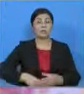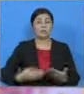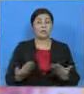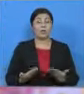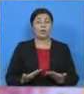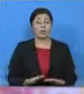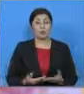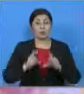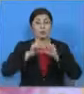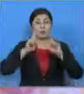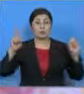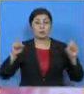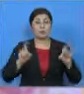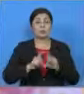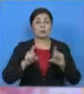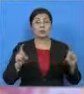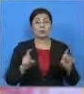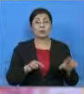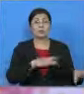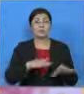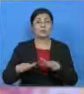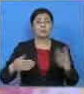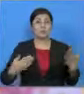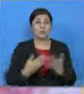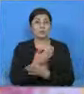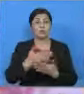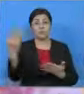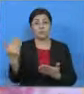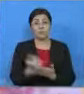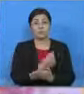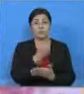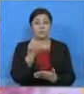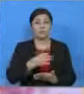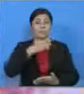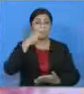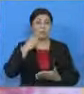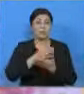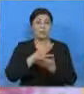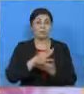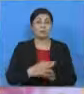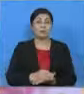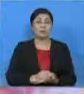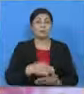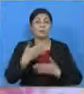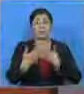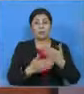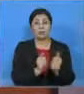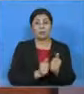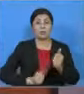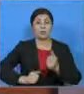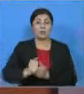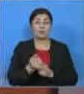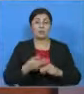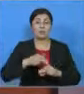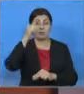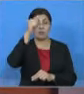жизни, к школьным будням с новыми достижениями, ответственными и серьезными шагами. В этом году